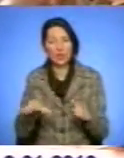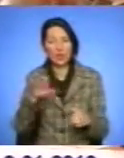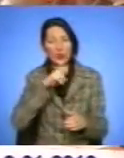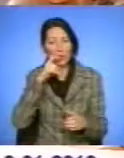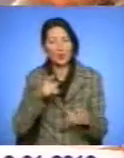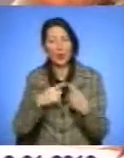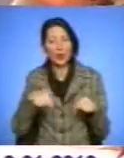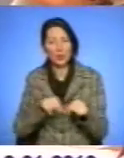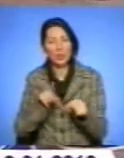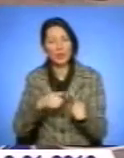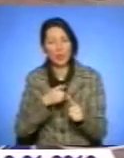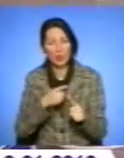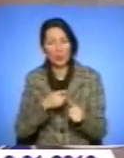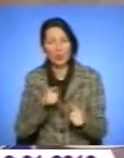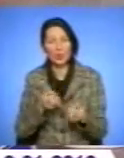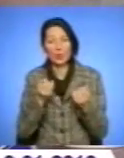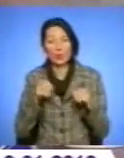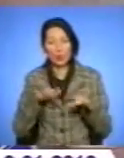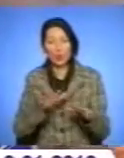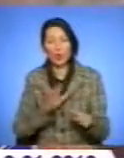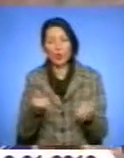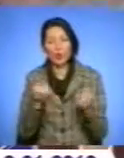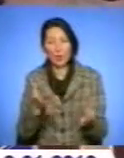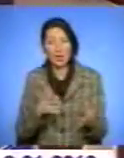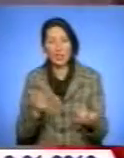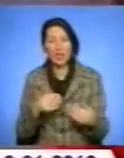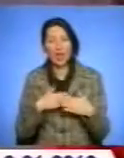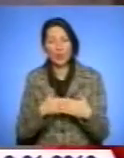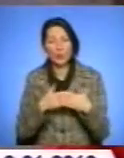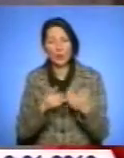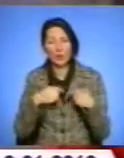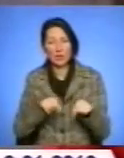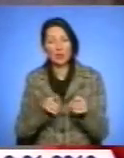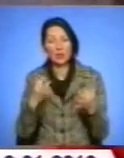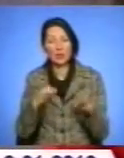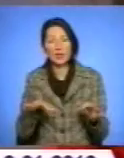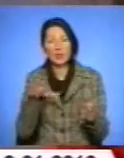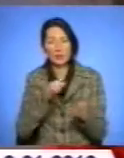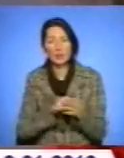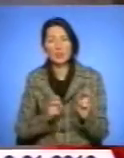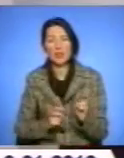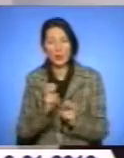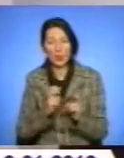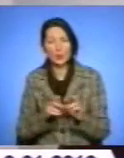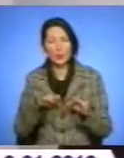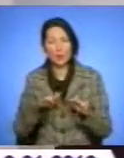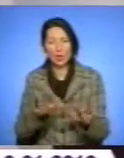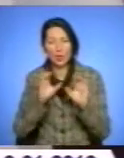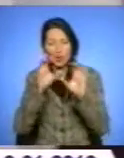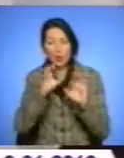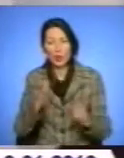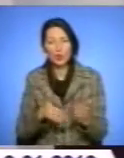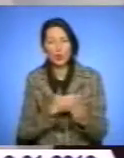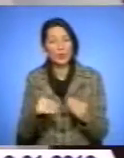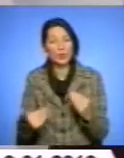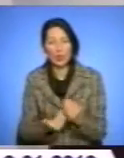громадської організації буде спрощеною, а ще громадським організаціям дозволяється займатися підприємницькою діяльністю. Закон зовсім